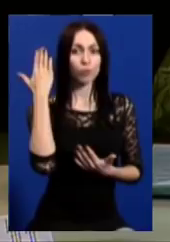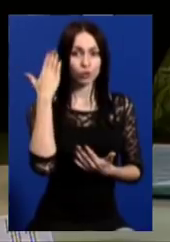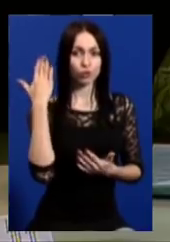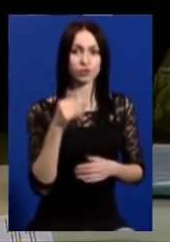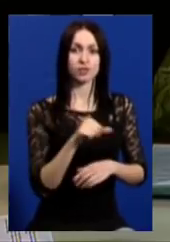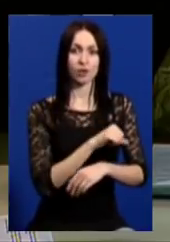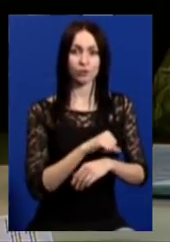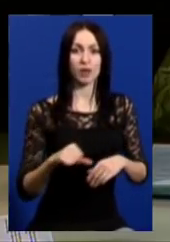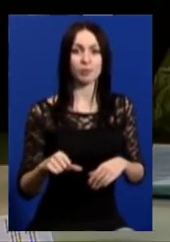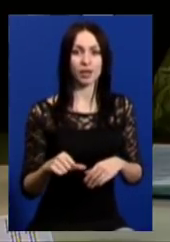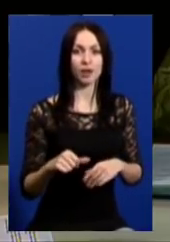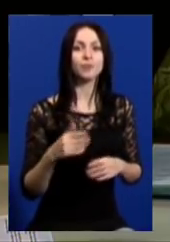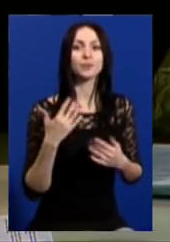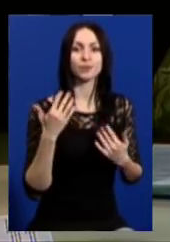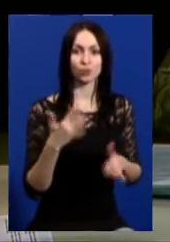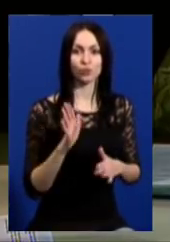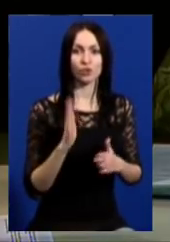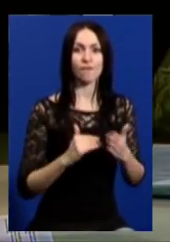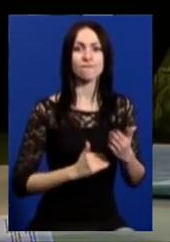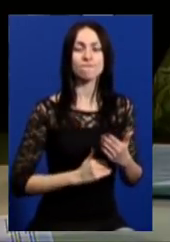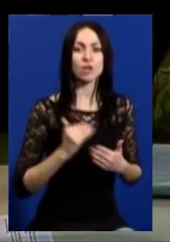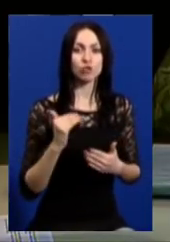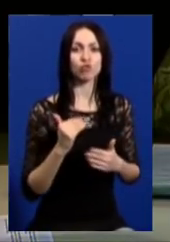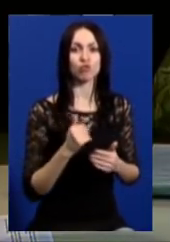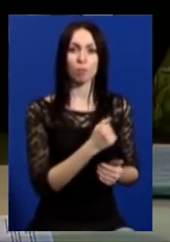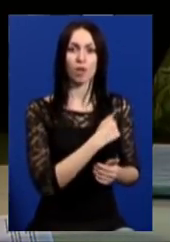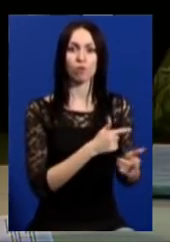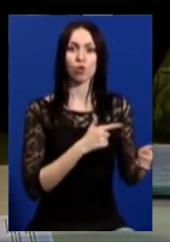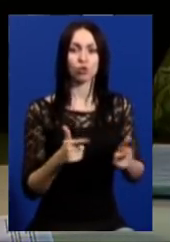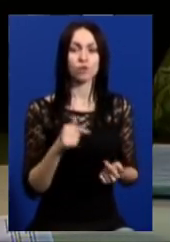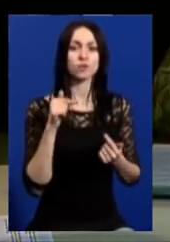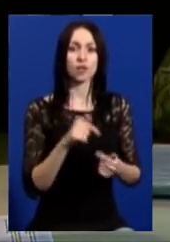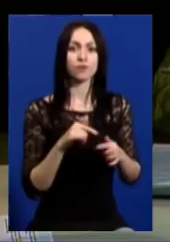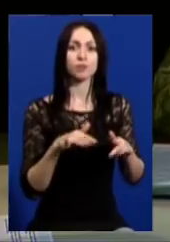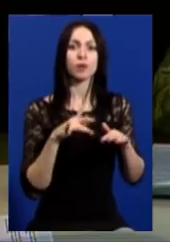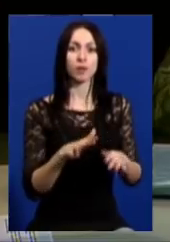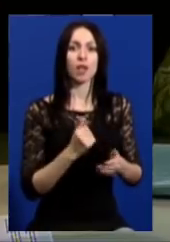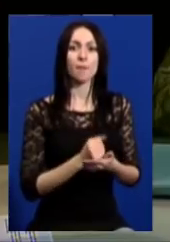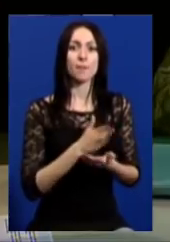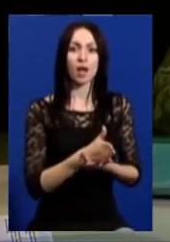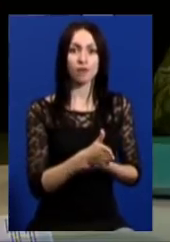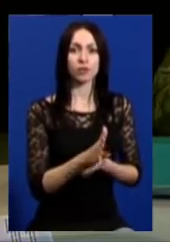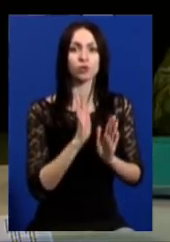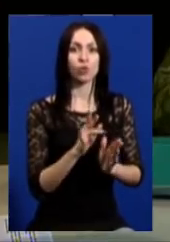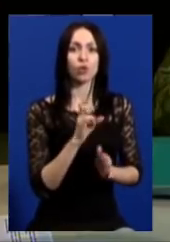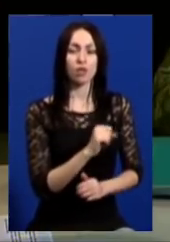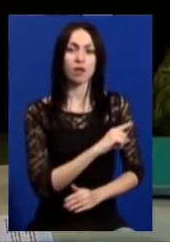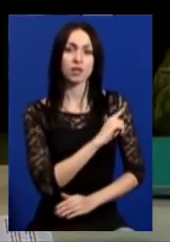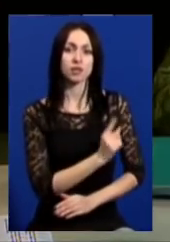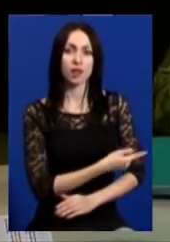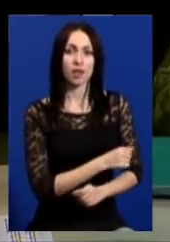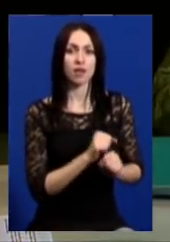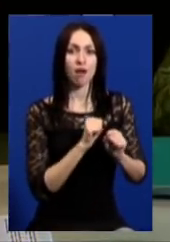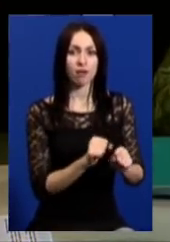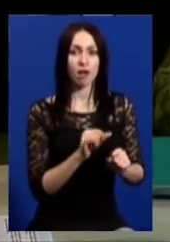загін приведений у вищий ступінь бойової готовності. Відповідні заходи направлені винятково на посилення охорони і